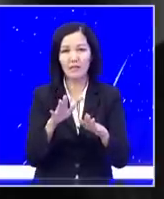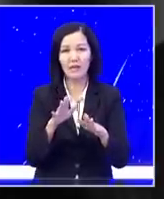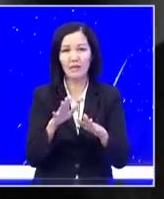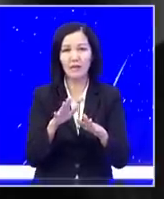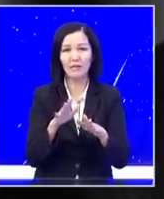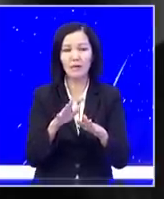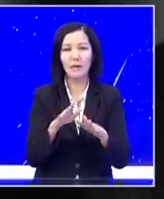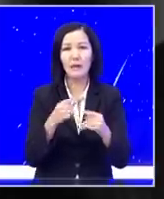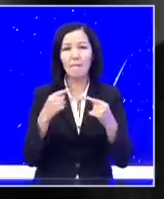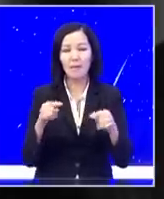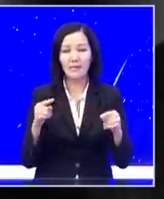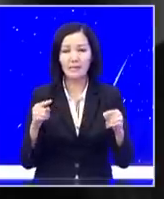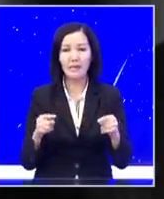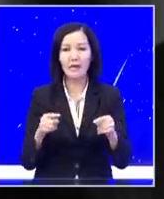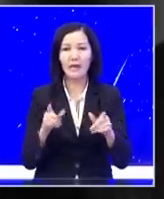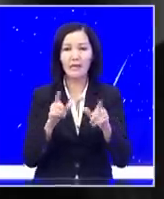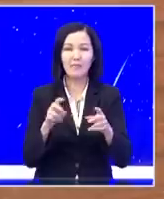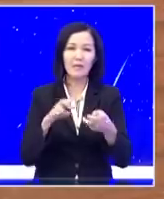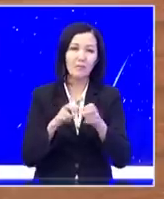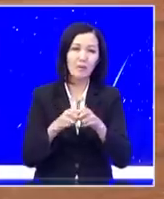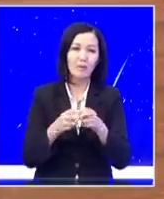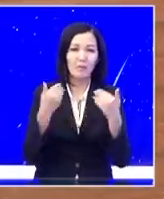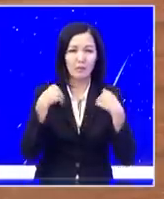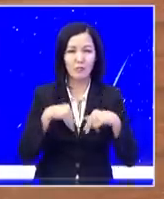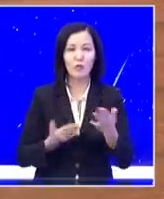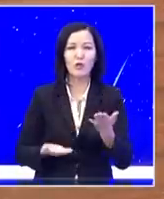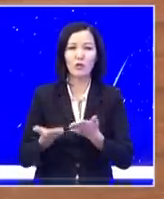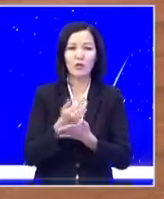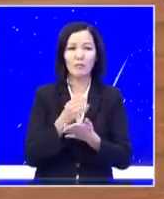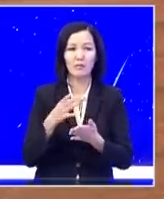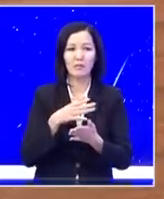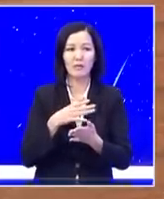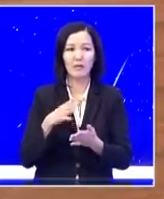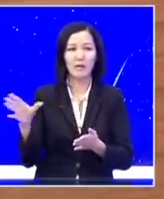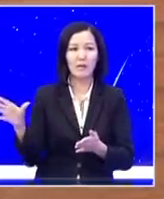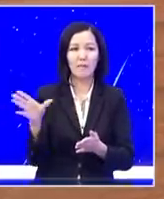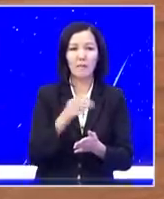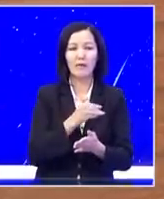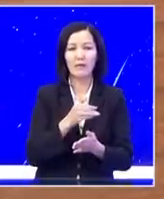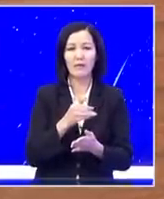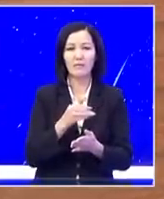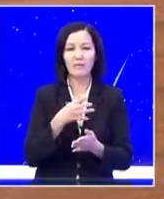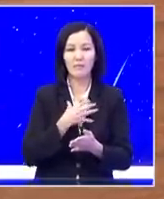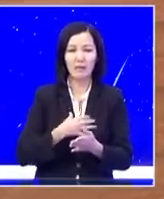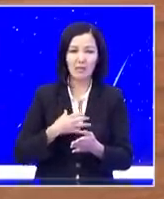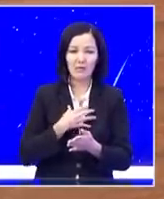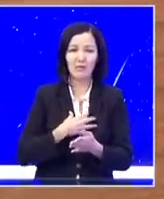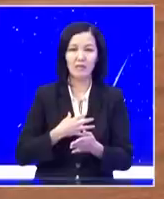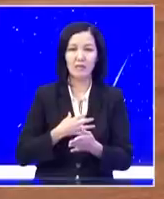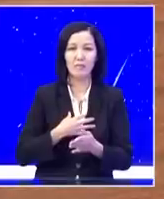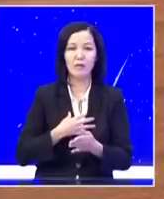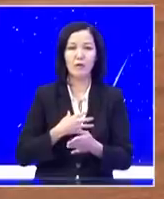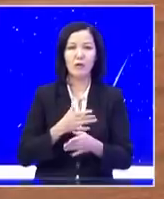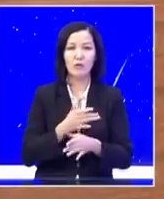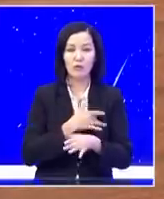өксігін жинапсың деп түк етпеді. Бәріміздің де қабырғамыз қайысып тұр. Әрине,